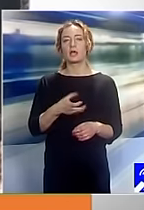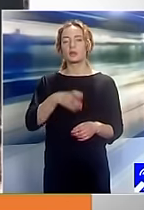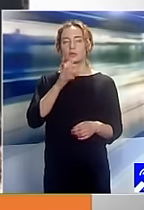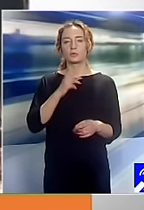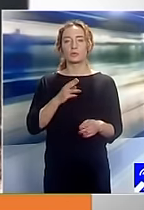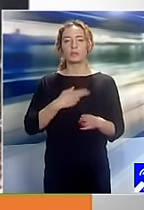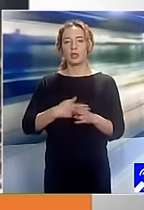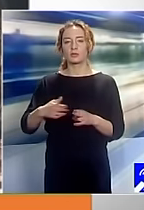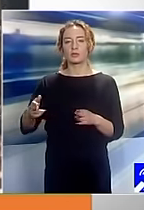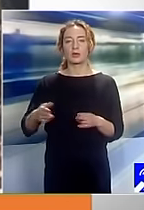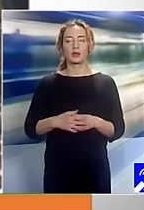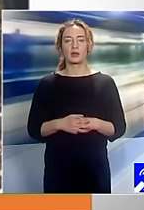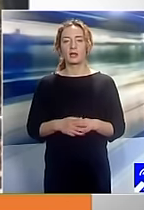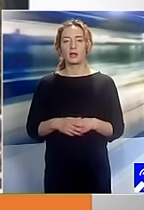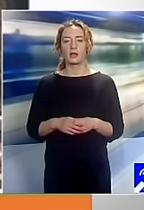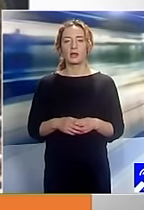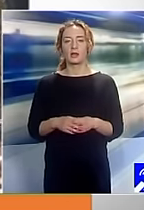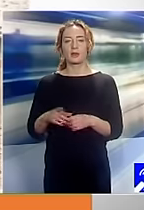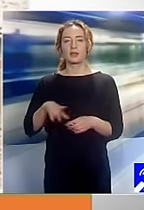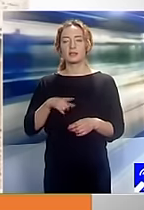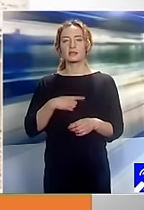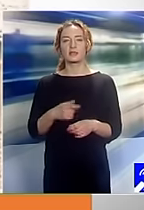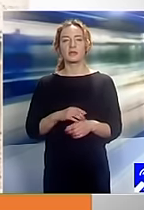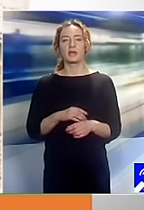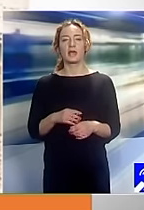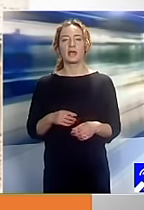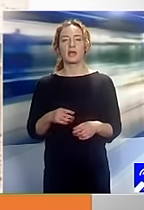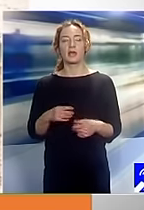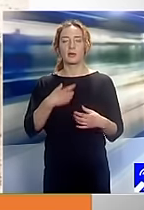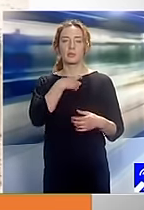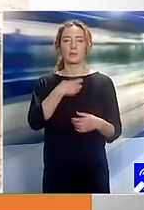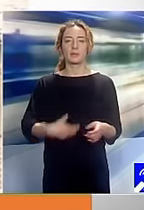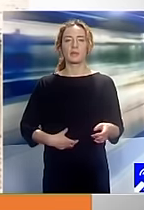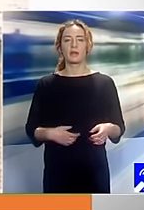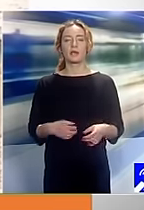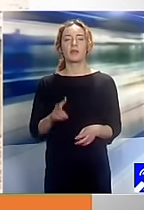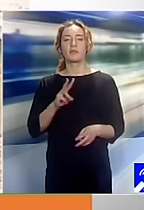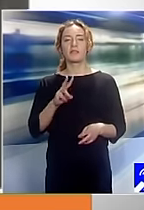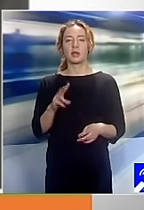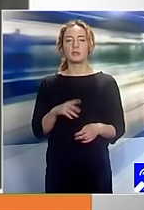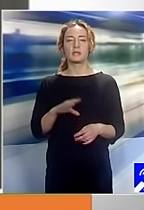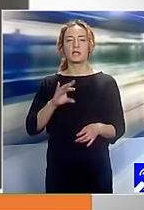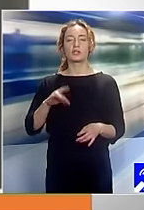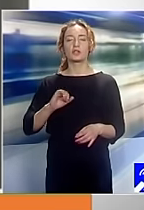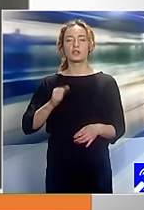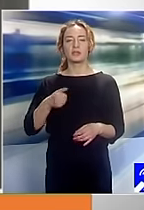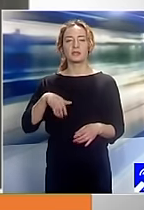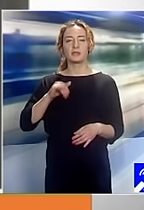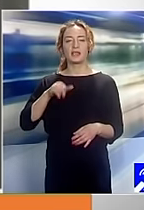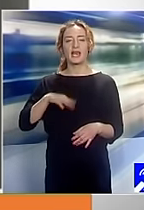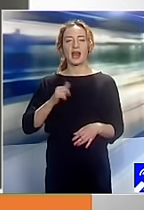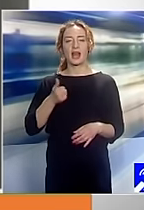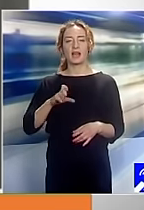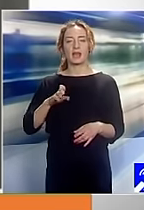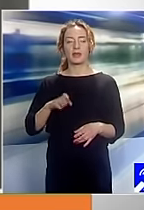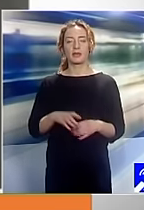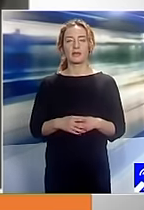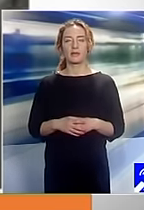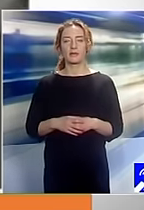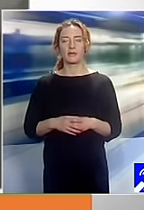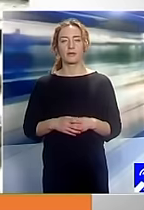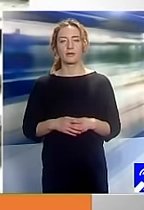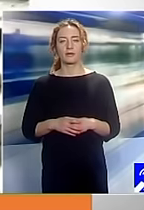în proporții adecvate, astfel încât să asigurăm organismului sursele de vitamine, minerale, ca să poată să lupte eficient împotriva